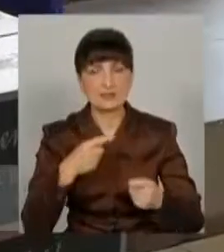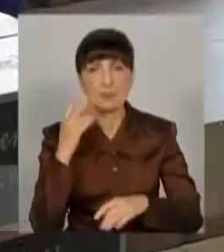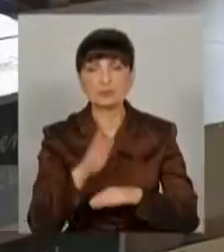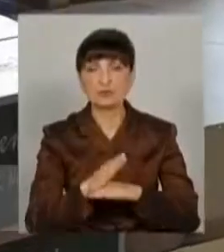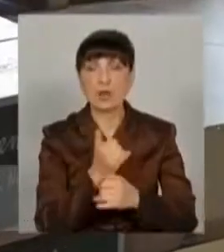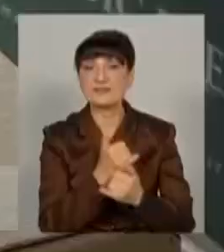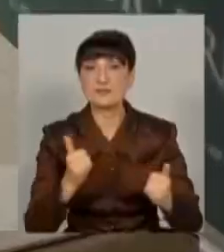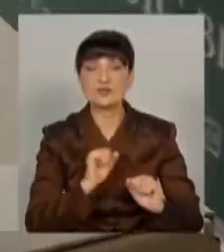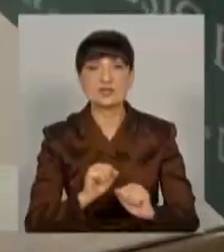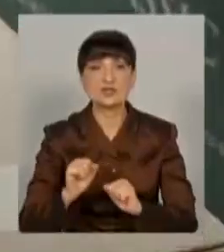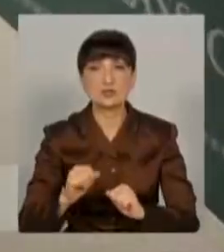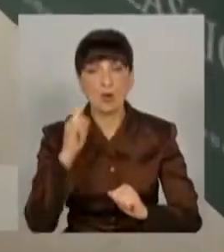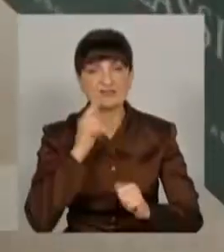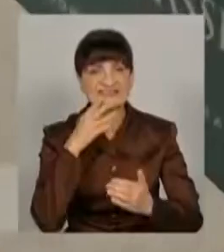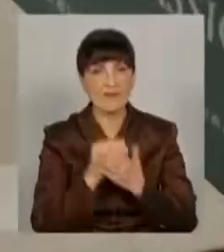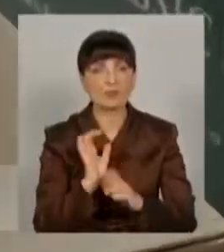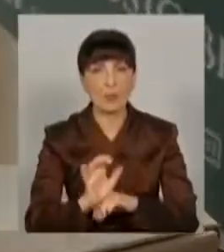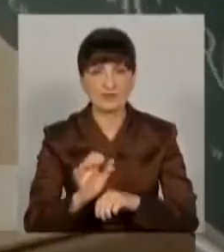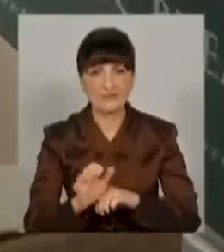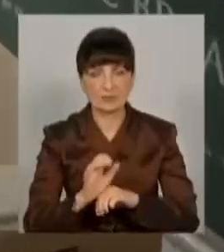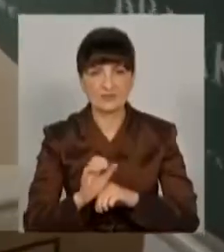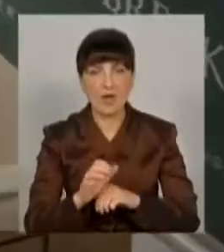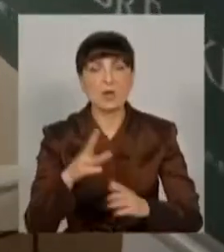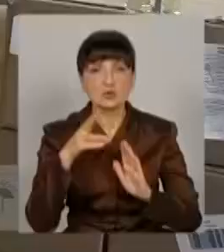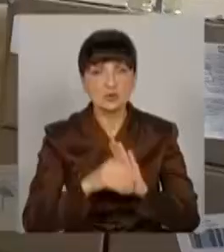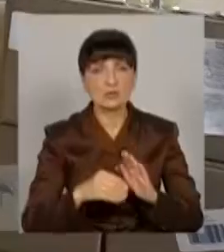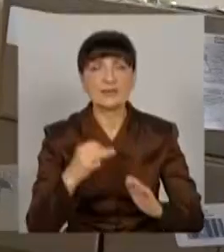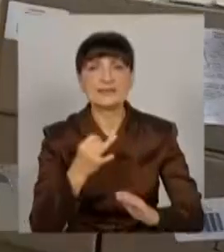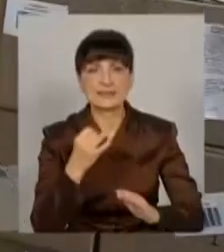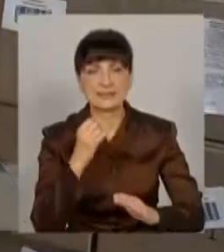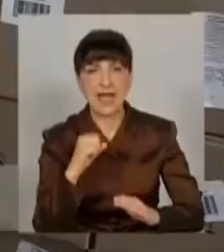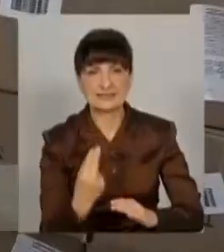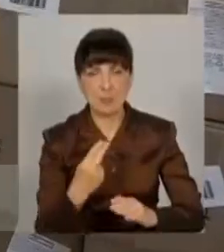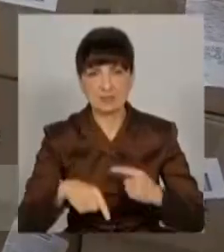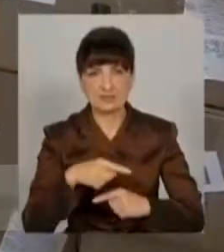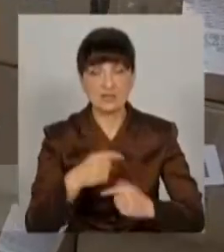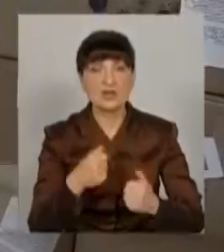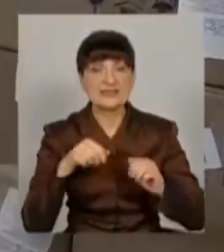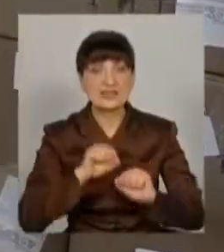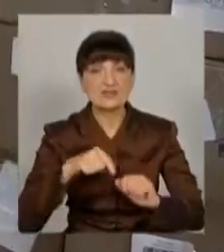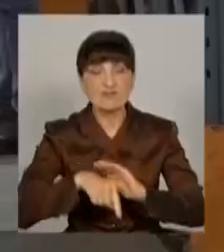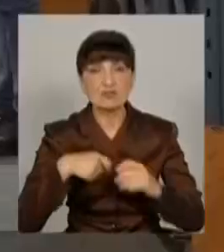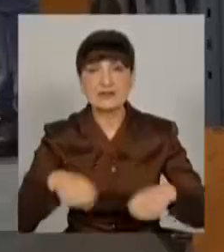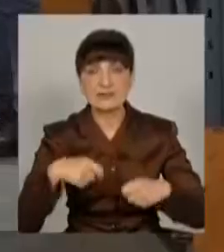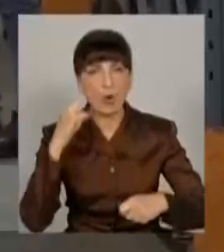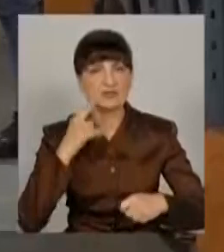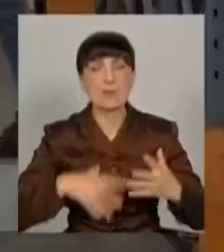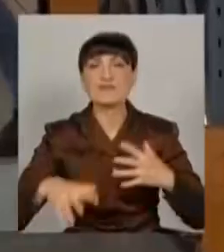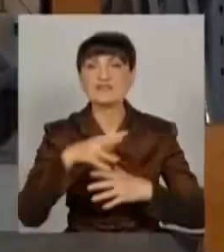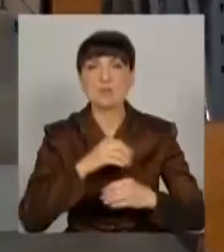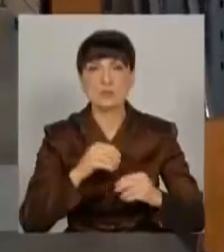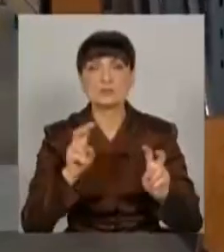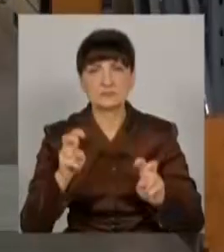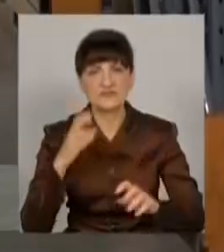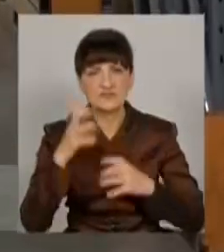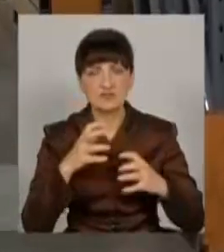поручил обеспечить защиту отечественных производителей с учетом интересов нацбизнеса. Сейчас защита внутреннего рынка Казахстана по всемирной